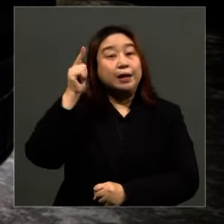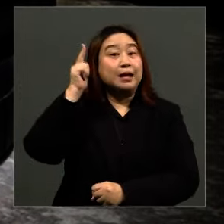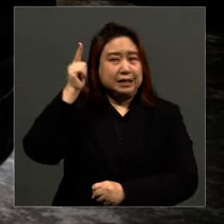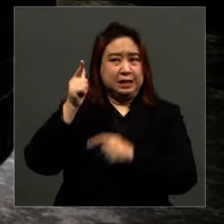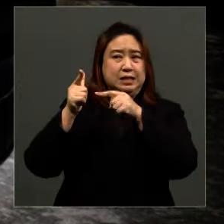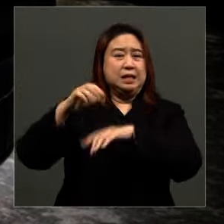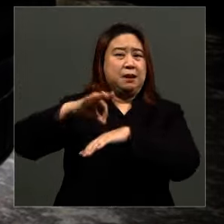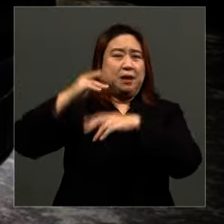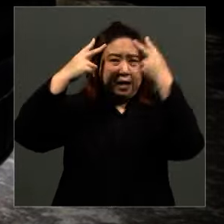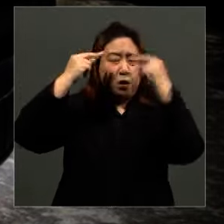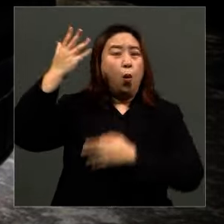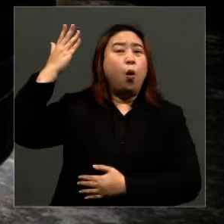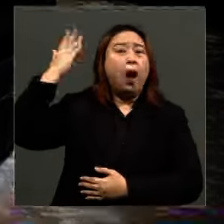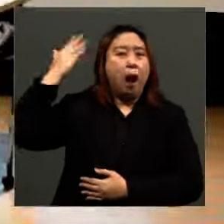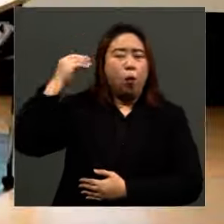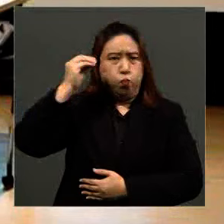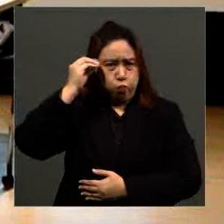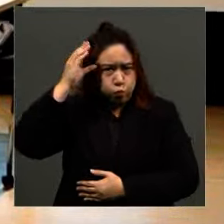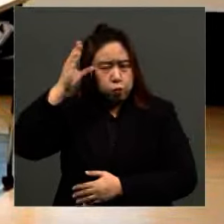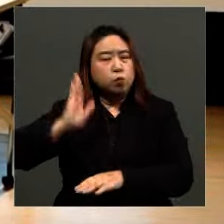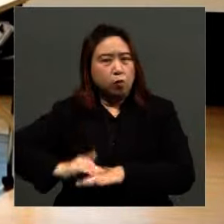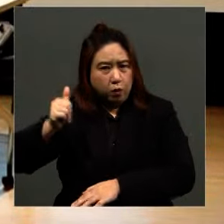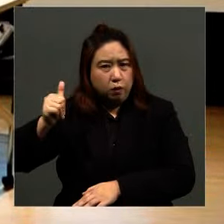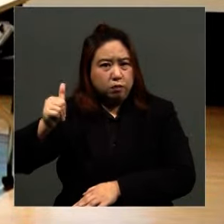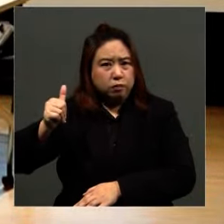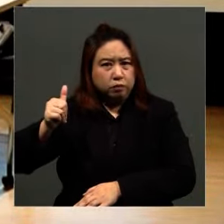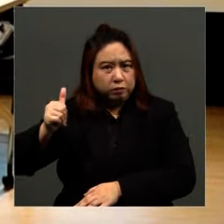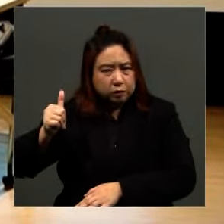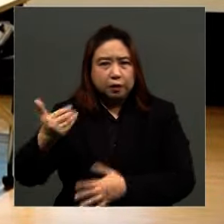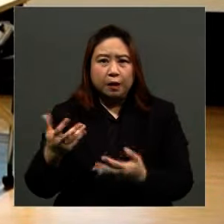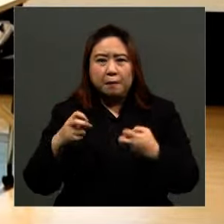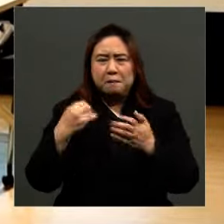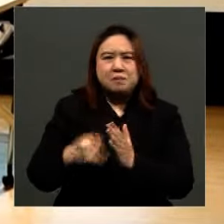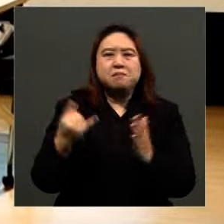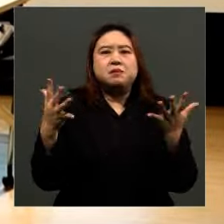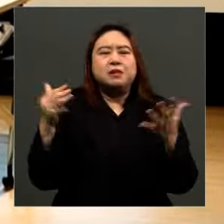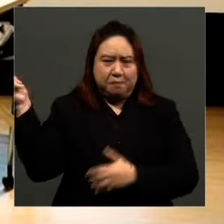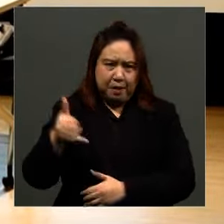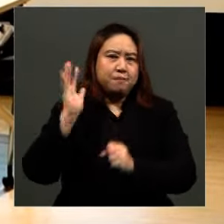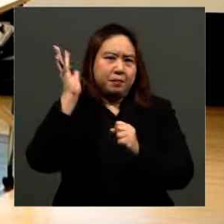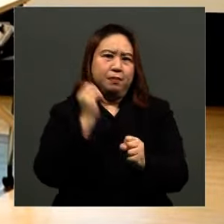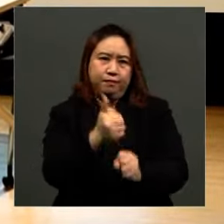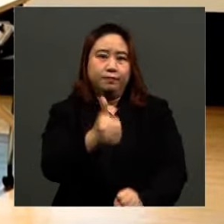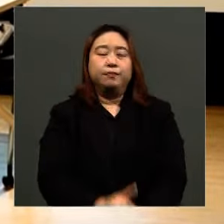อดีตนายกรัฐมนตรีและเป็นบุคคลที่มีความรู้ความสามารถไม่ได้มีอะไรที่เป็นสิ่งผิดค่ะ